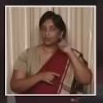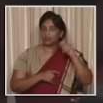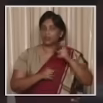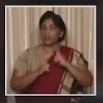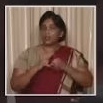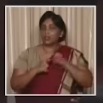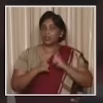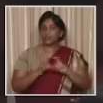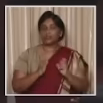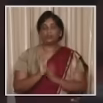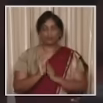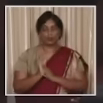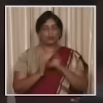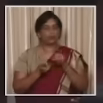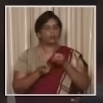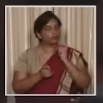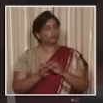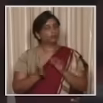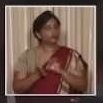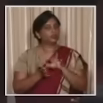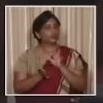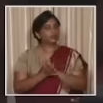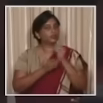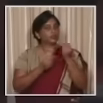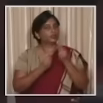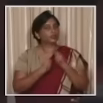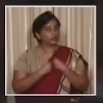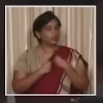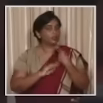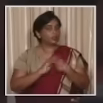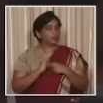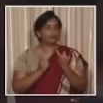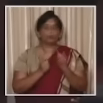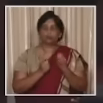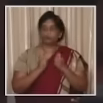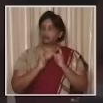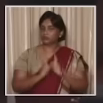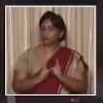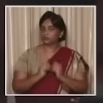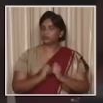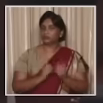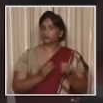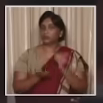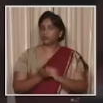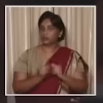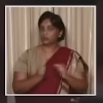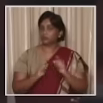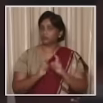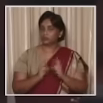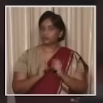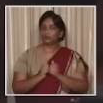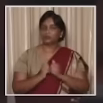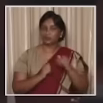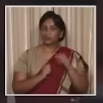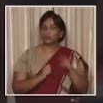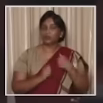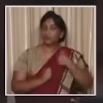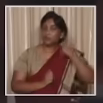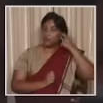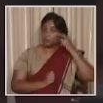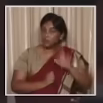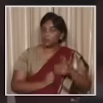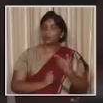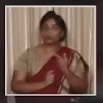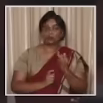විධායක මණ්ඩලය ඒ අවශ්‍ය තීන්දුව අපිට ලබා දීලා මේ රටේ ආර්ථිකය ස්ථාවර කරන්න, තවදුරටත් ස්ථාවර කරන්න සහ අපි බලාපොරොත්තු